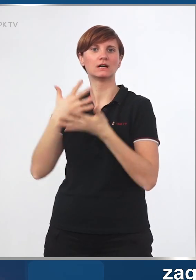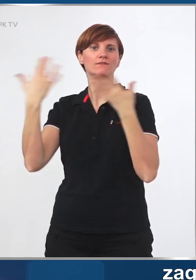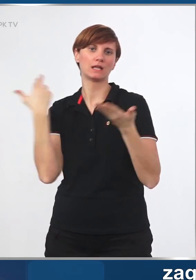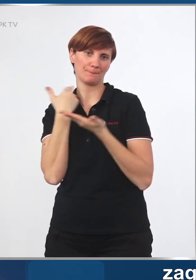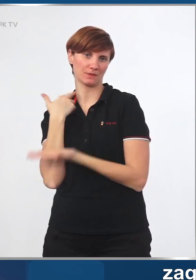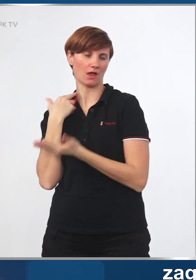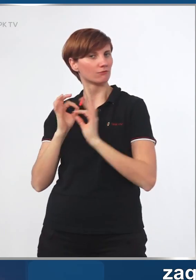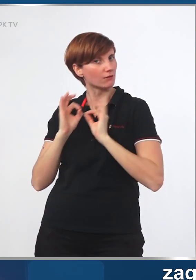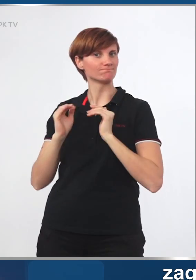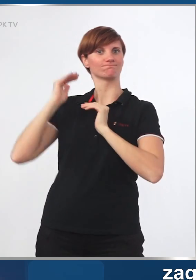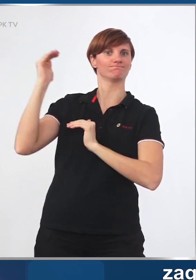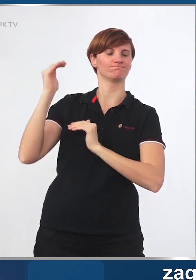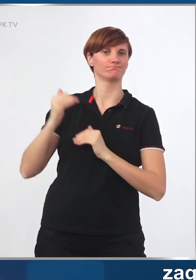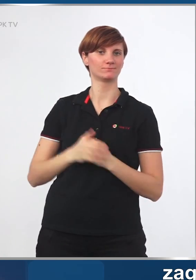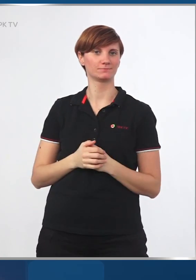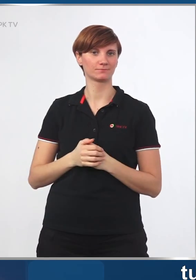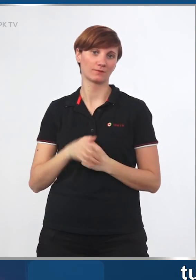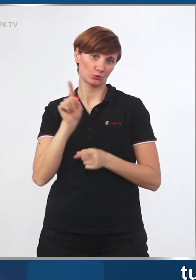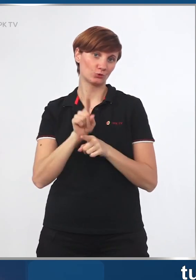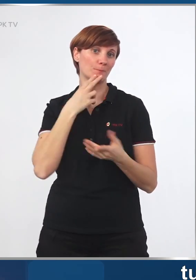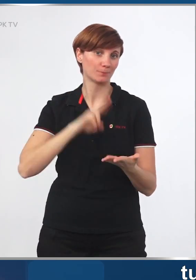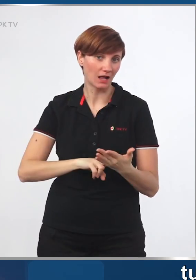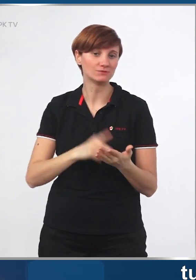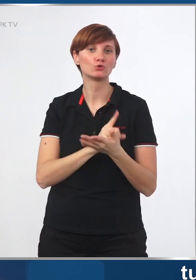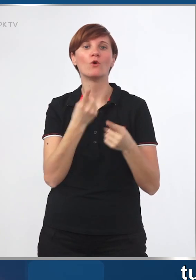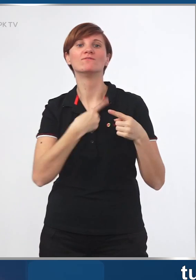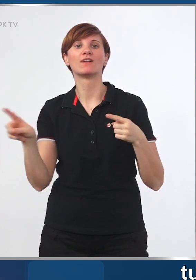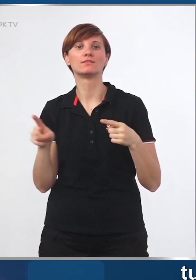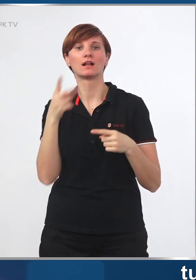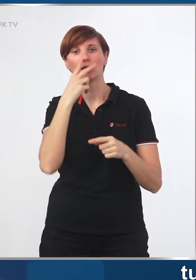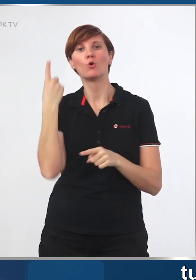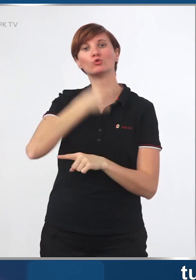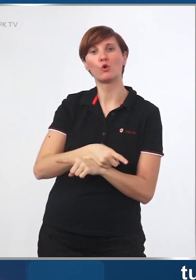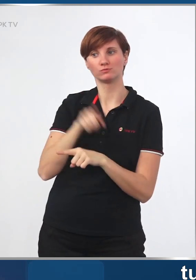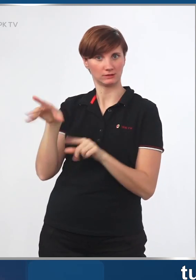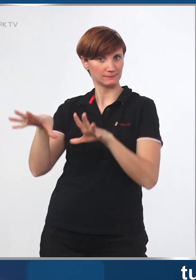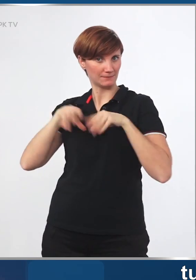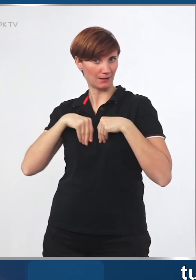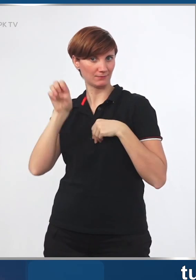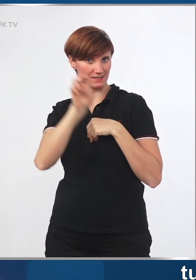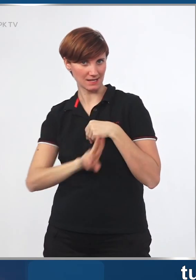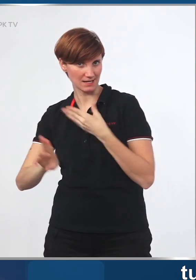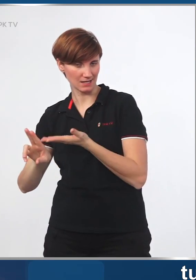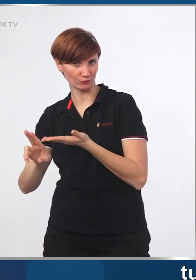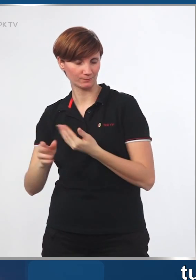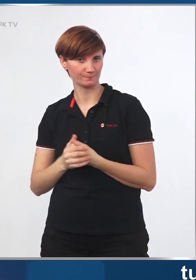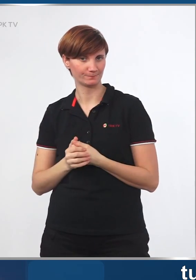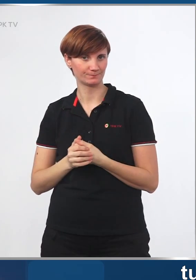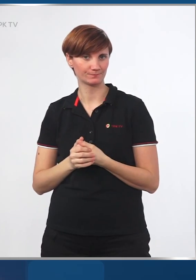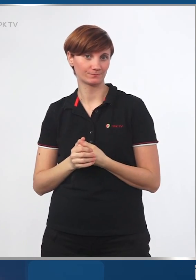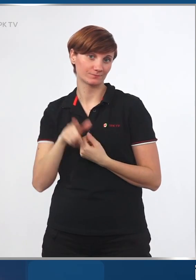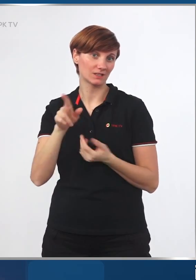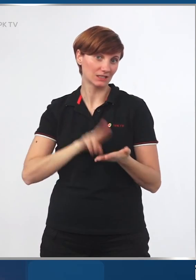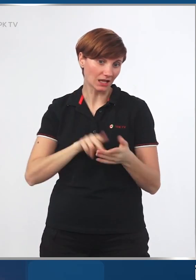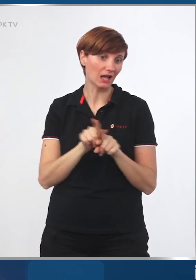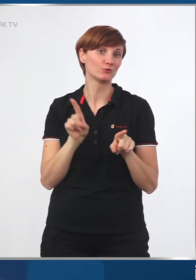Großbritannien einen unglaublich großen Einfluss, auch durch Vetorechte auf die europäische Entscheidungsfindung